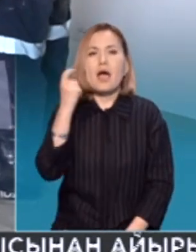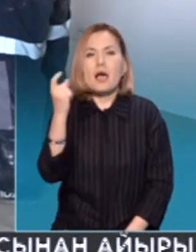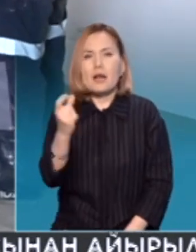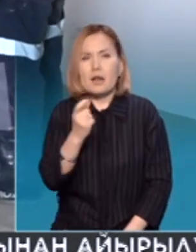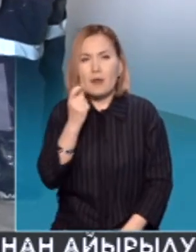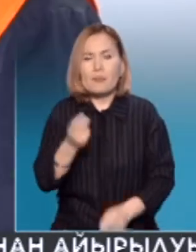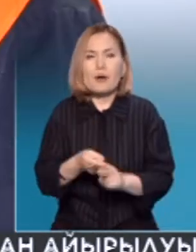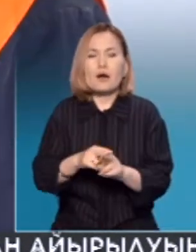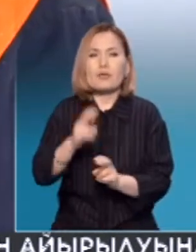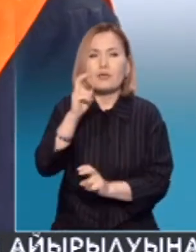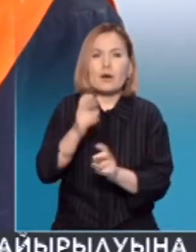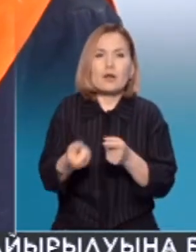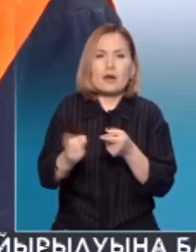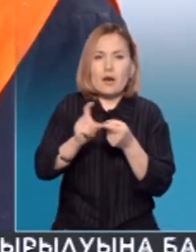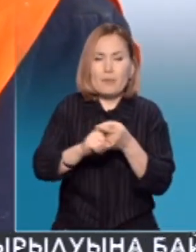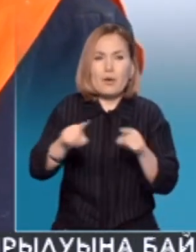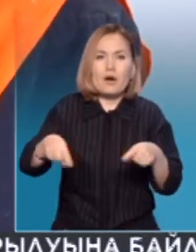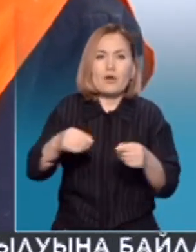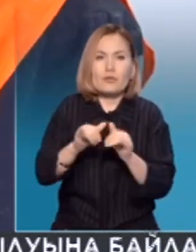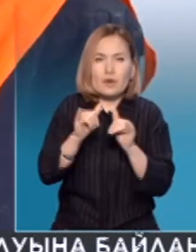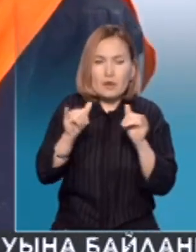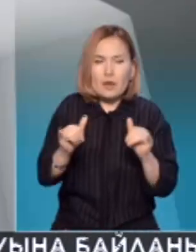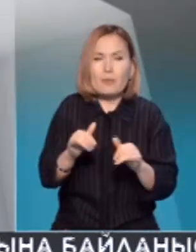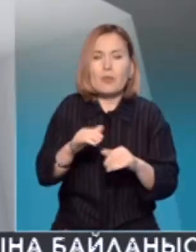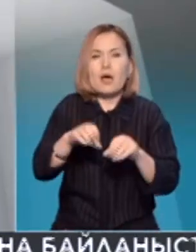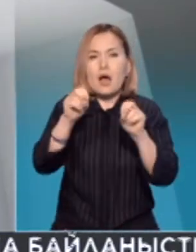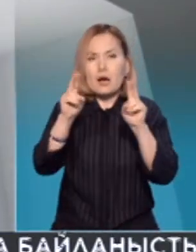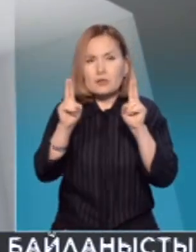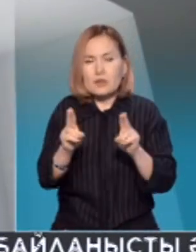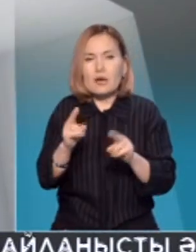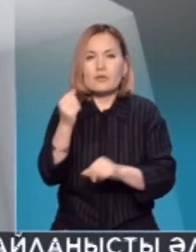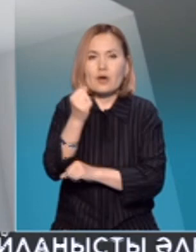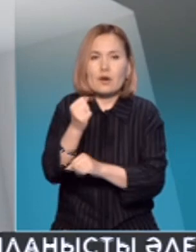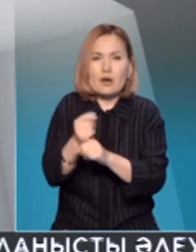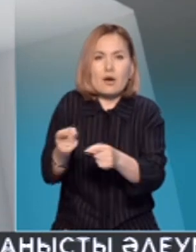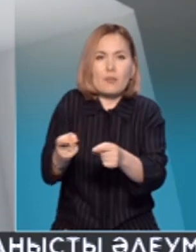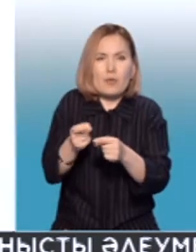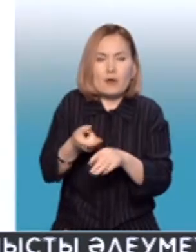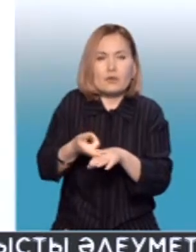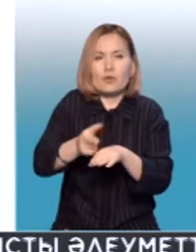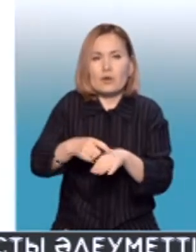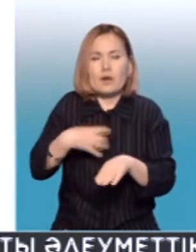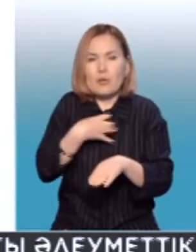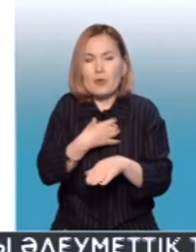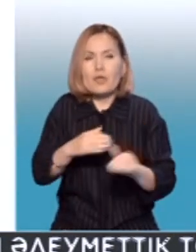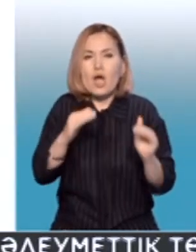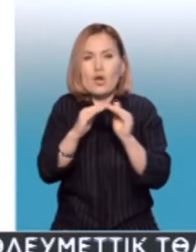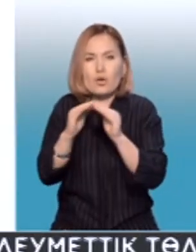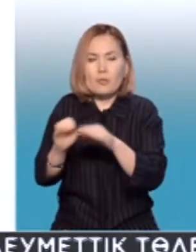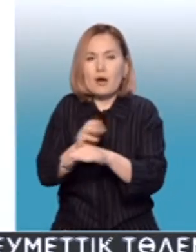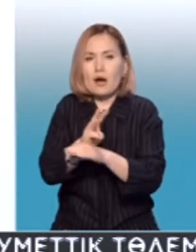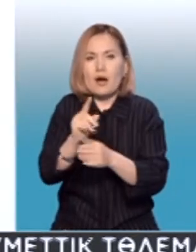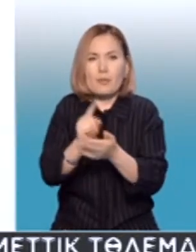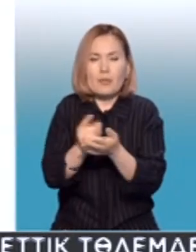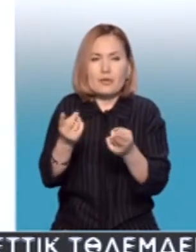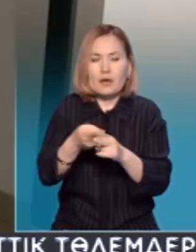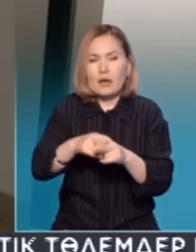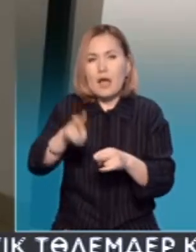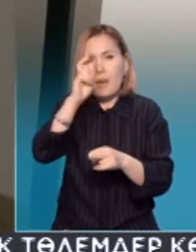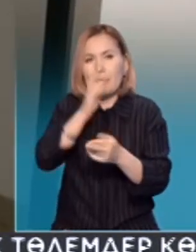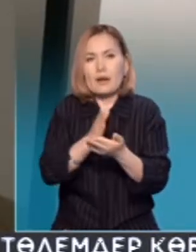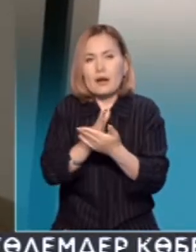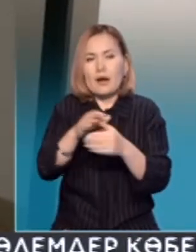Экономикасы бір өндіріске тәуелді өңірді түлету үшін түрлі сала мамандарын тартудың маңызы зор. Ал оларға бірінші кезекте баспана керек. Басқасын айтпағанда